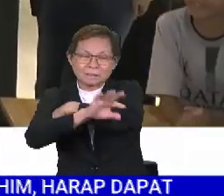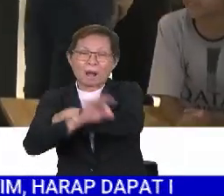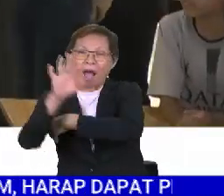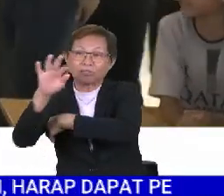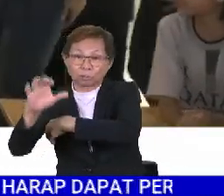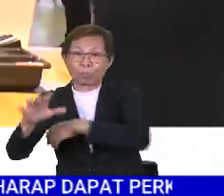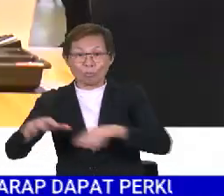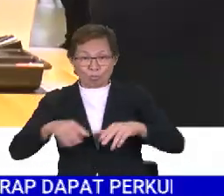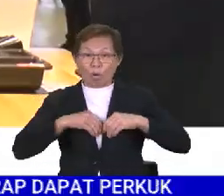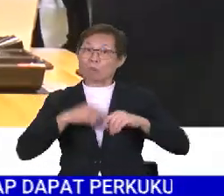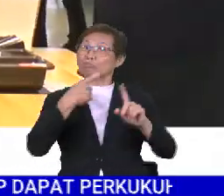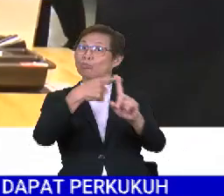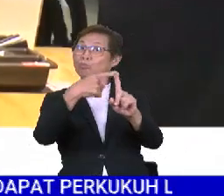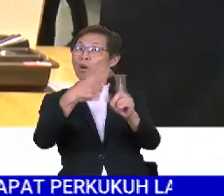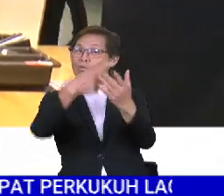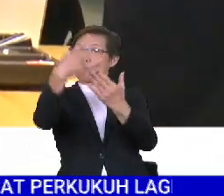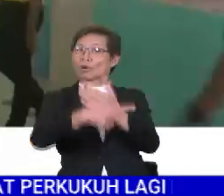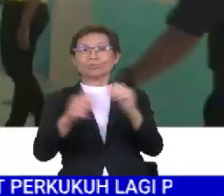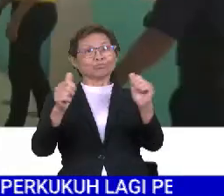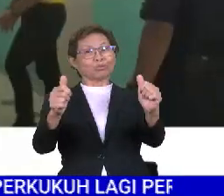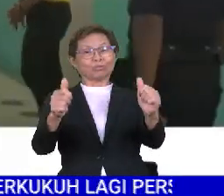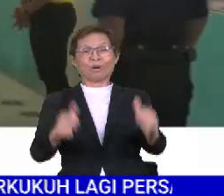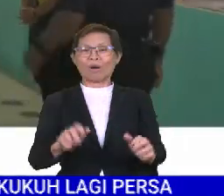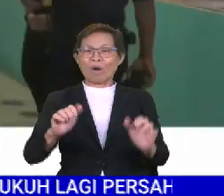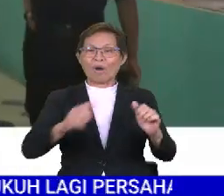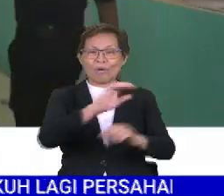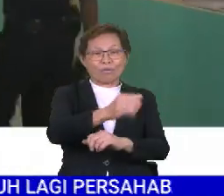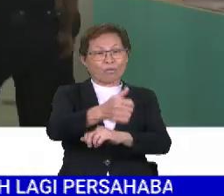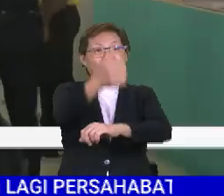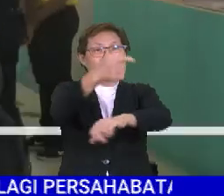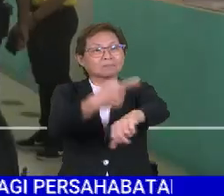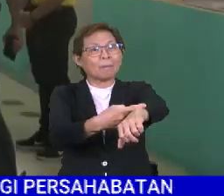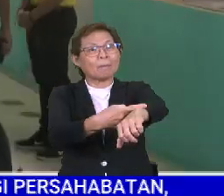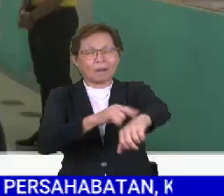turut menyambut positif inisiatif tersebut. Ini first time saya sampai dan